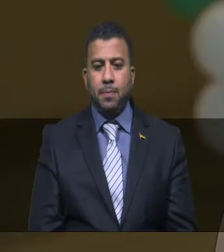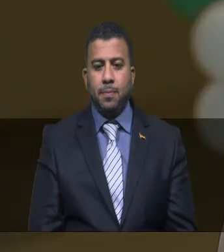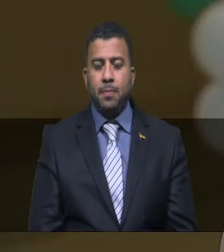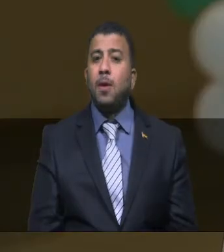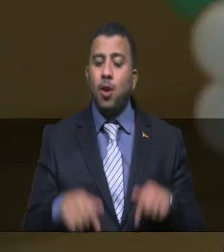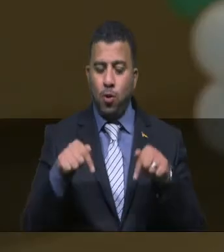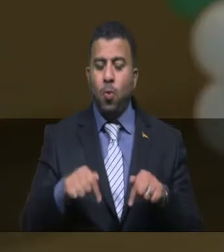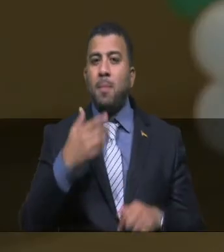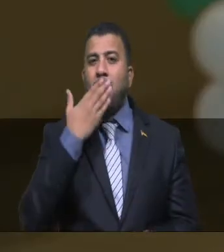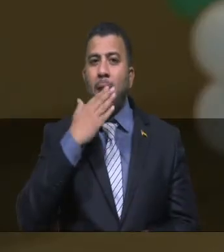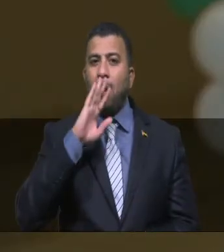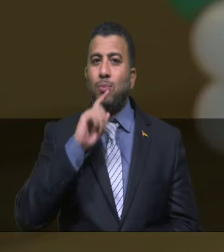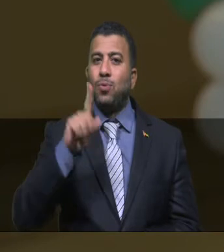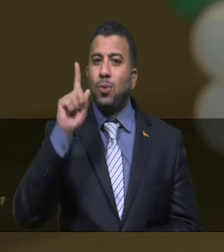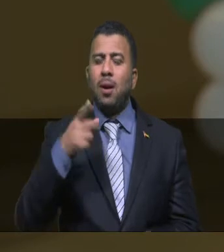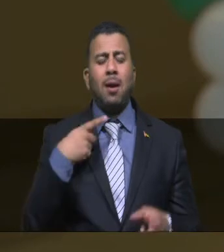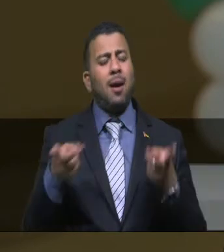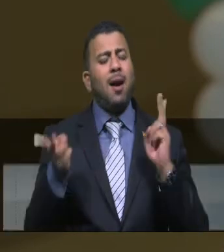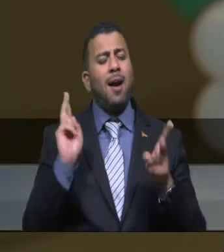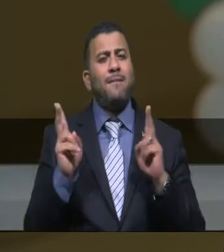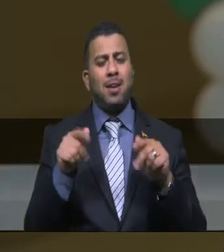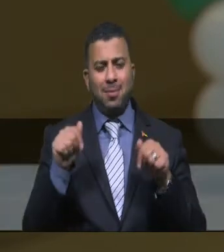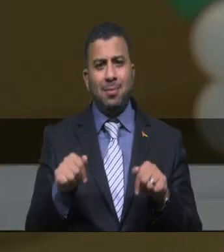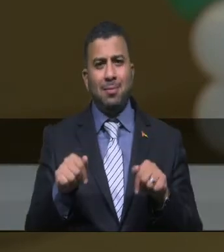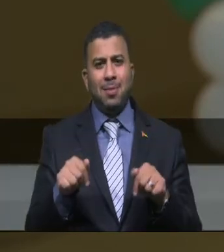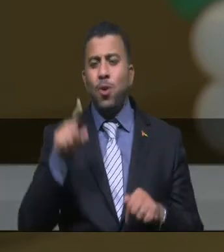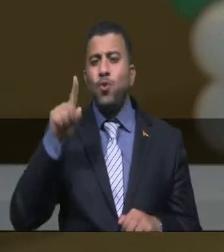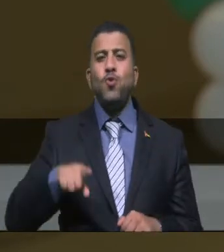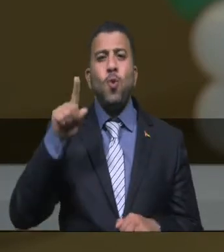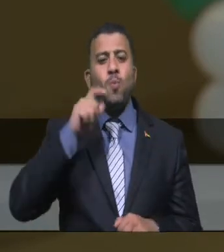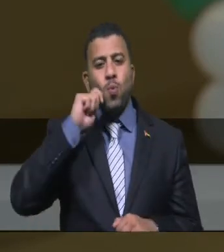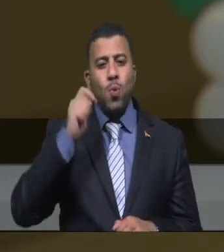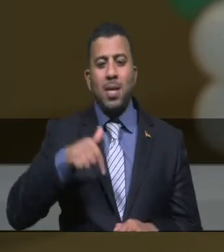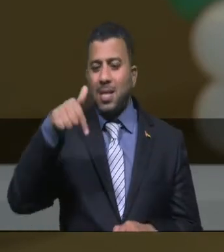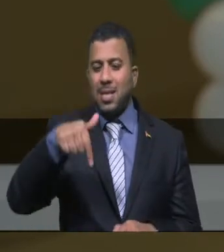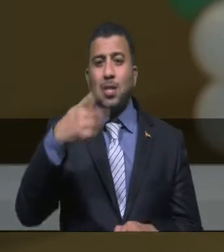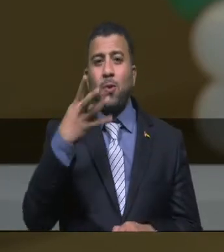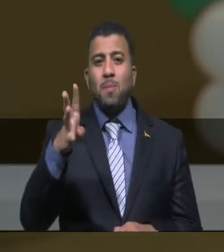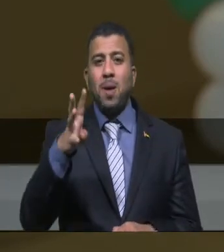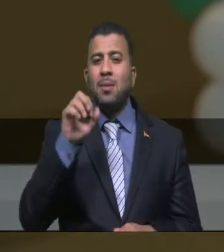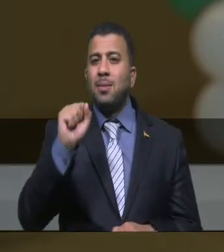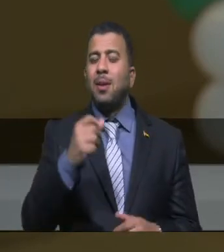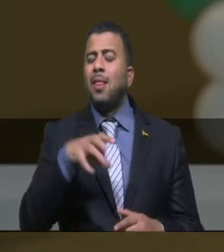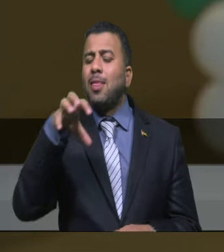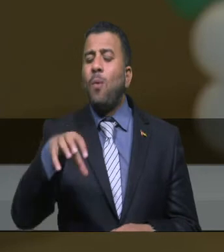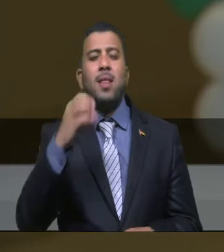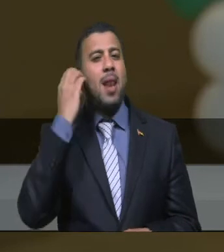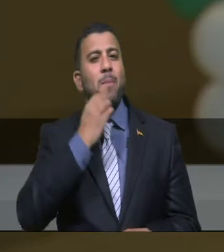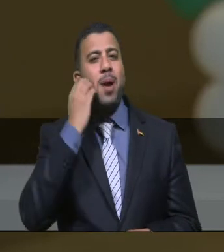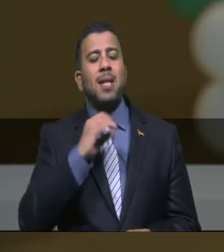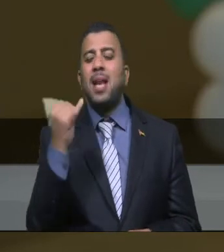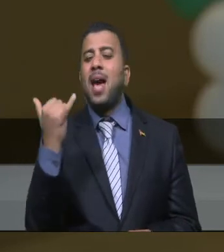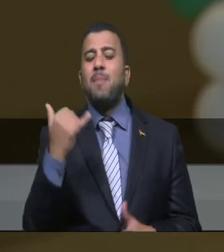اليوم الحمد لله نحتفي ونحتفل باليوم الوطني 46 لقيام دولتنا الحبيبة دولة الإمارات